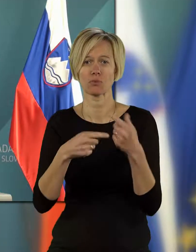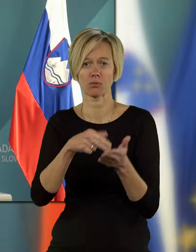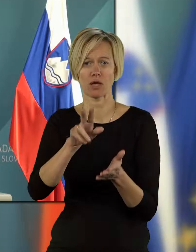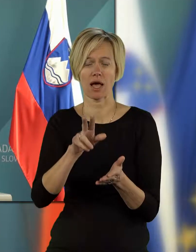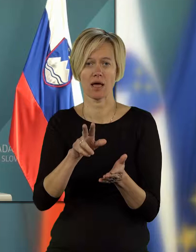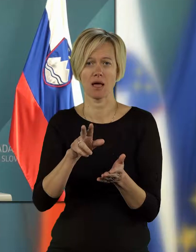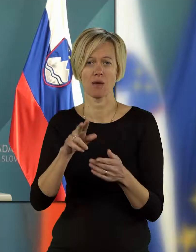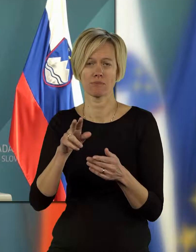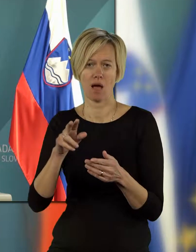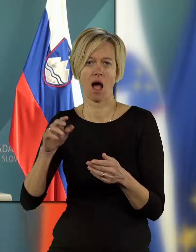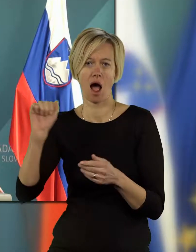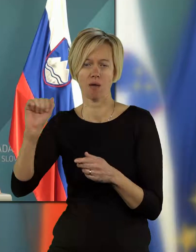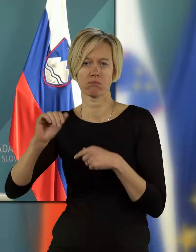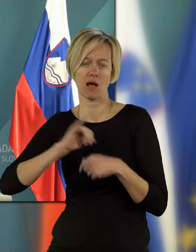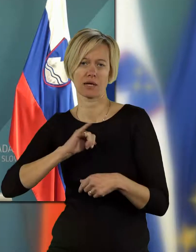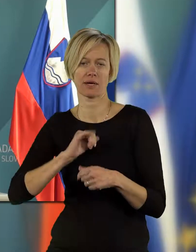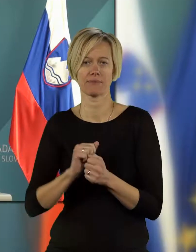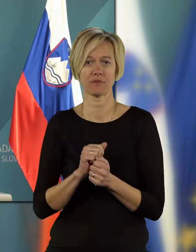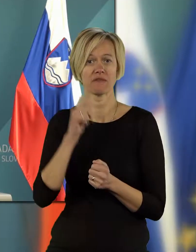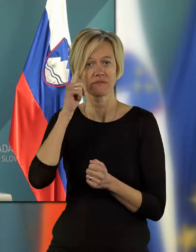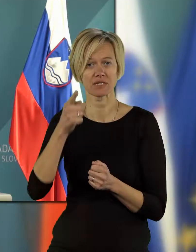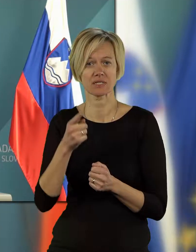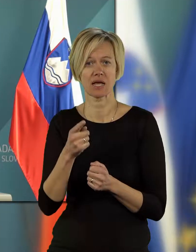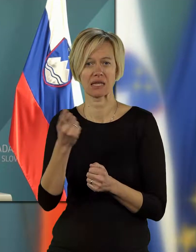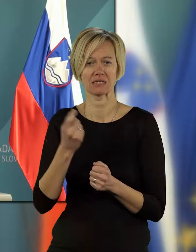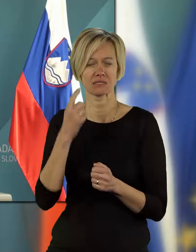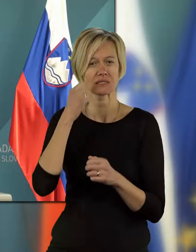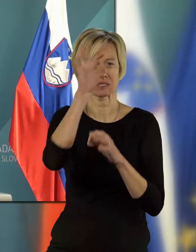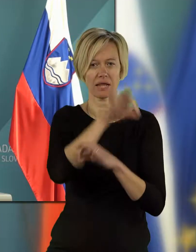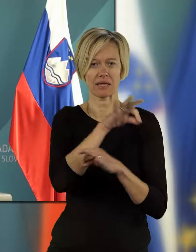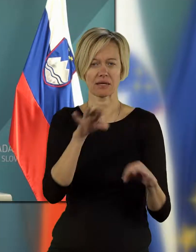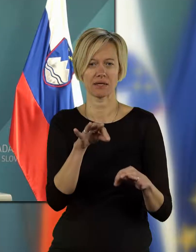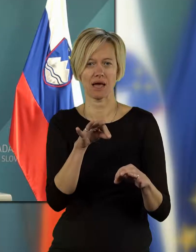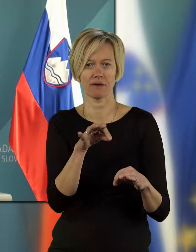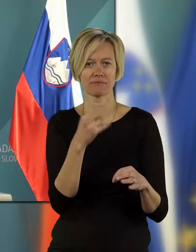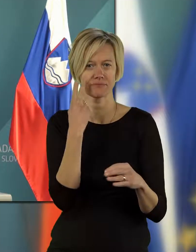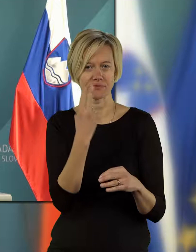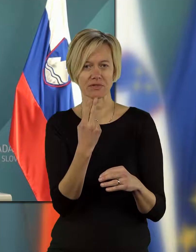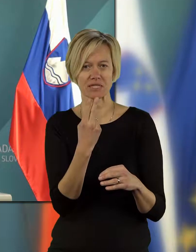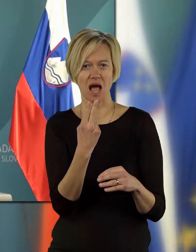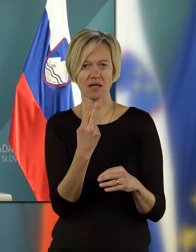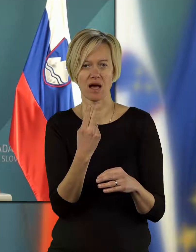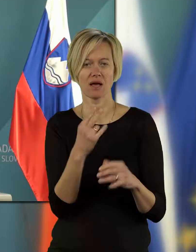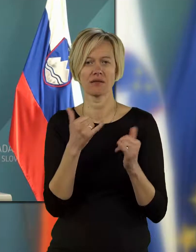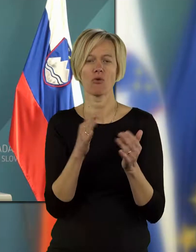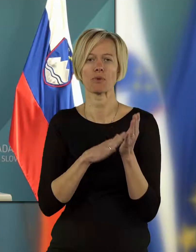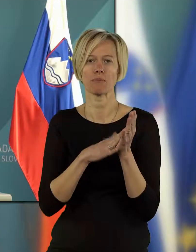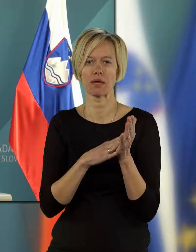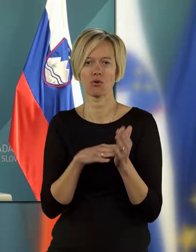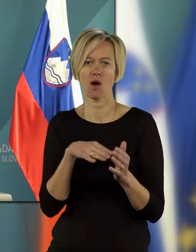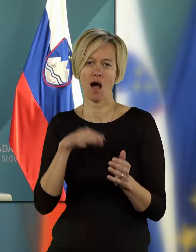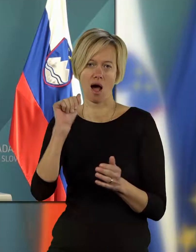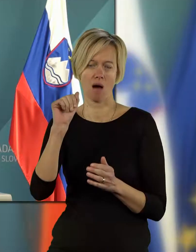postopka prodaje Abanke, kot veste, iz strategije izhaja, da je